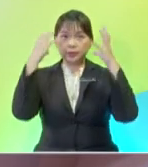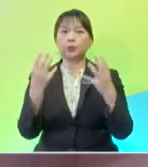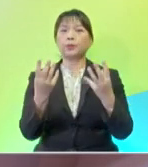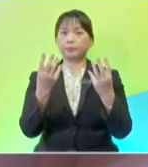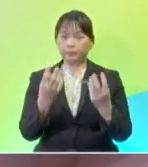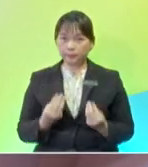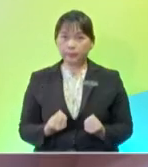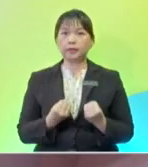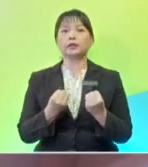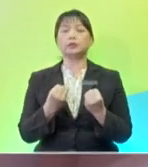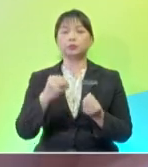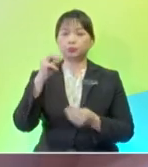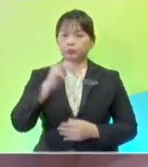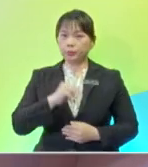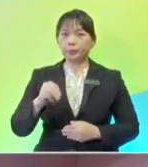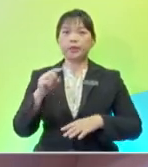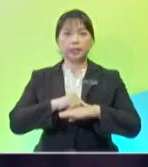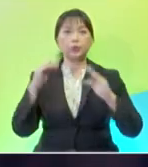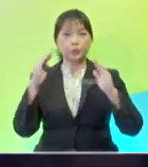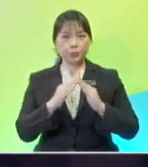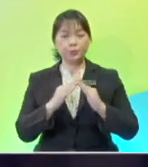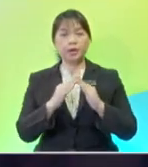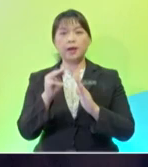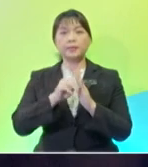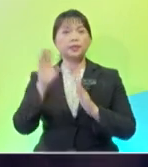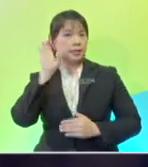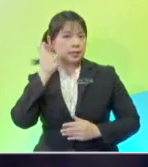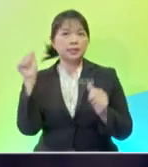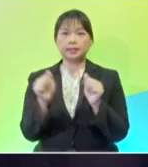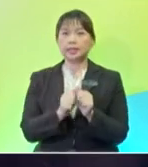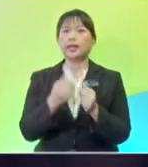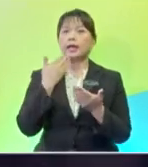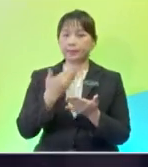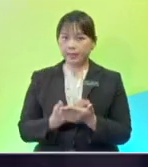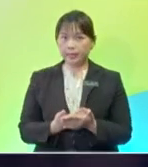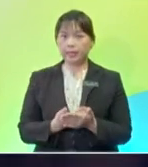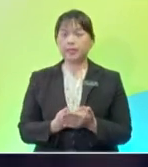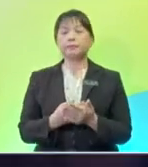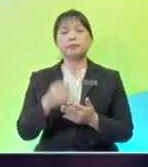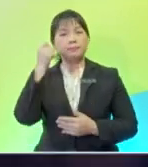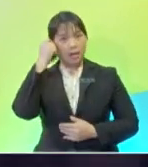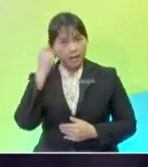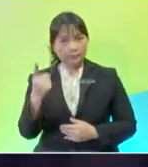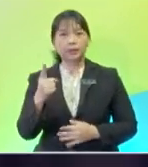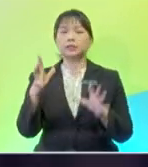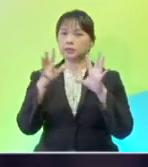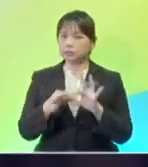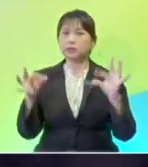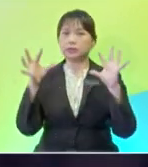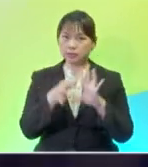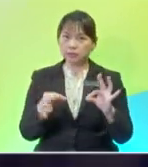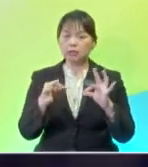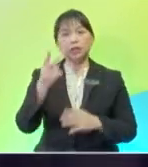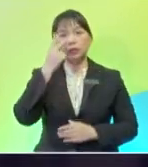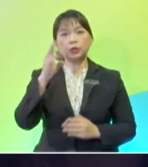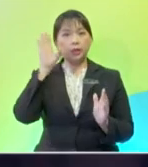rumah boleh mendengar dengan baik memahami cerita Ah tengok gambar-gambar